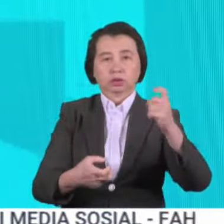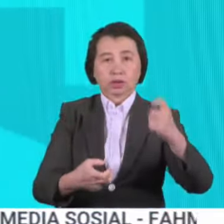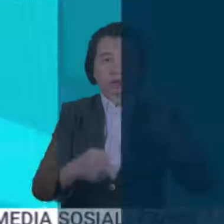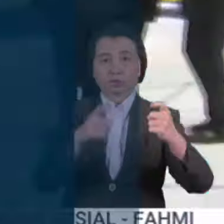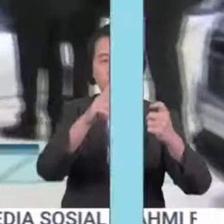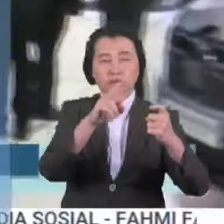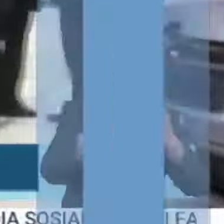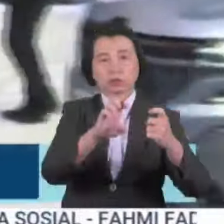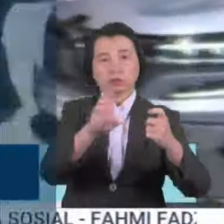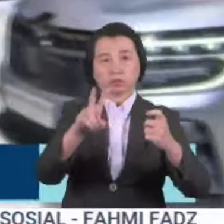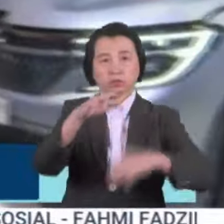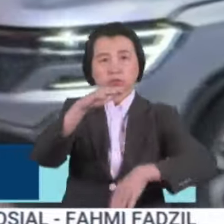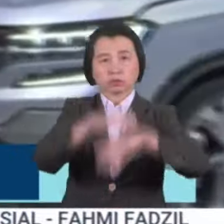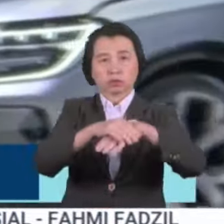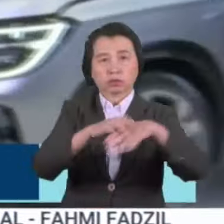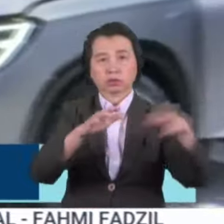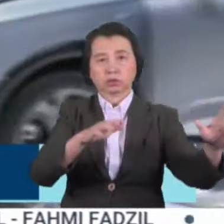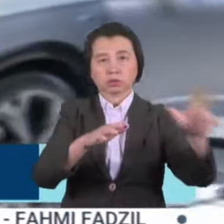XEV telah mencecah